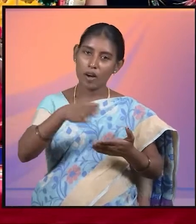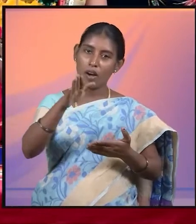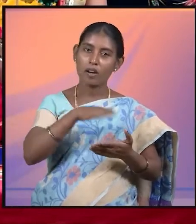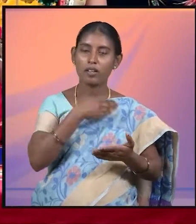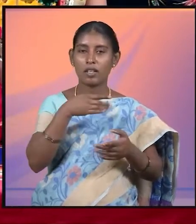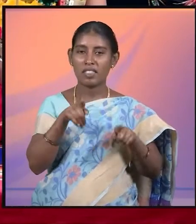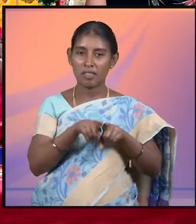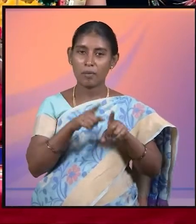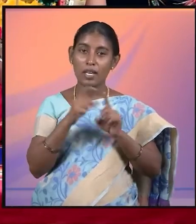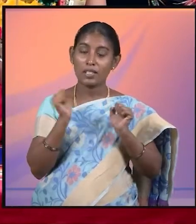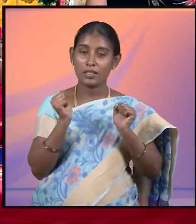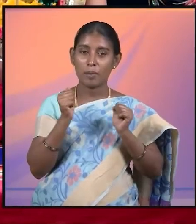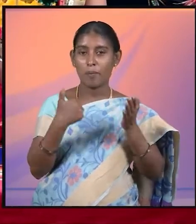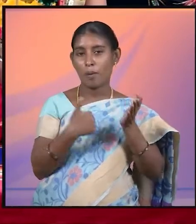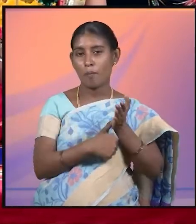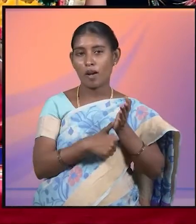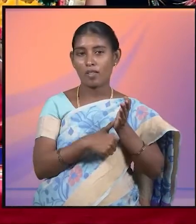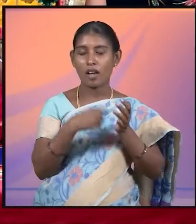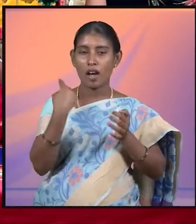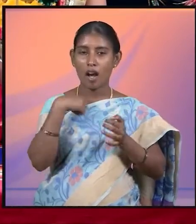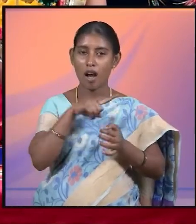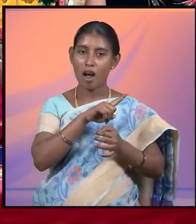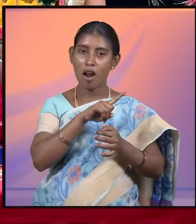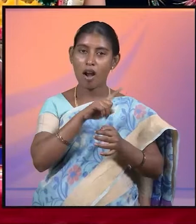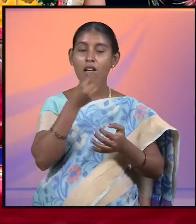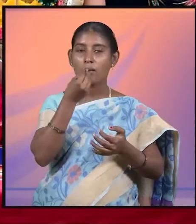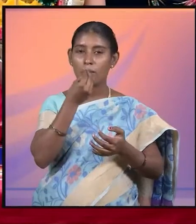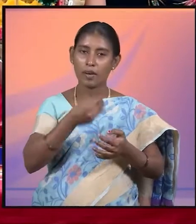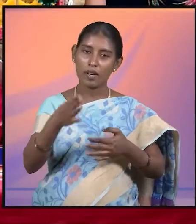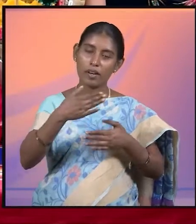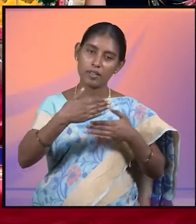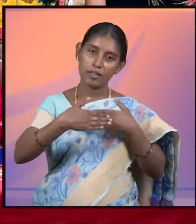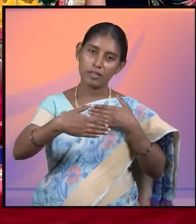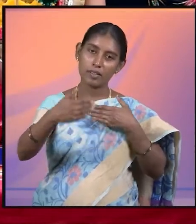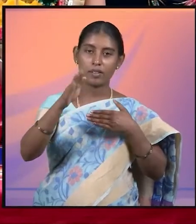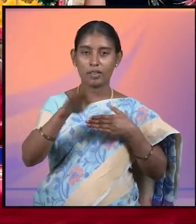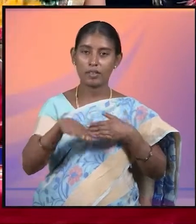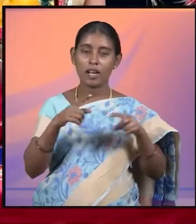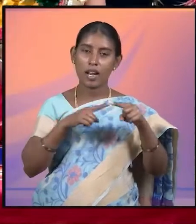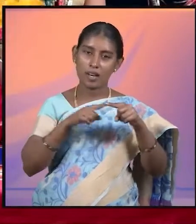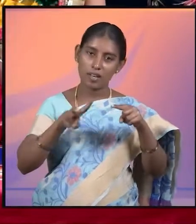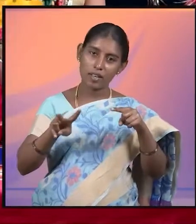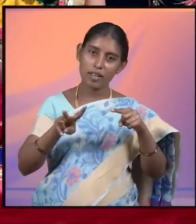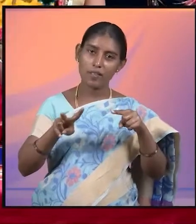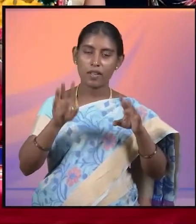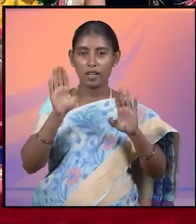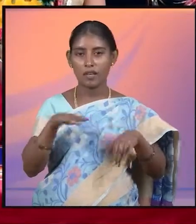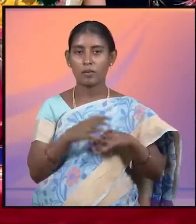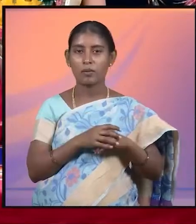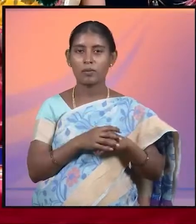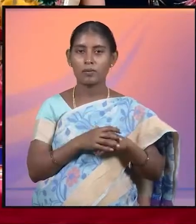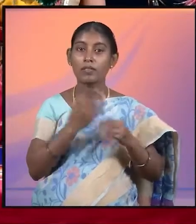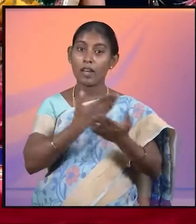இந்த மார்கழி மாதம் முழுவதும் காலை நேரத்துல இந்த திருப்பாவை பாடல் நம்ம வீட்டு தொலைக்காட்சியை இயக்குனா